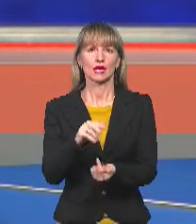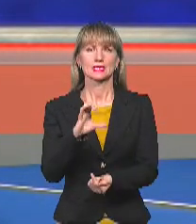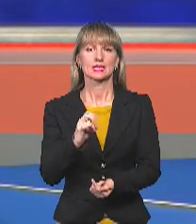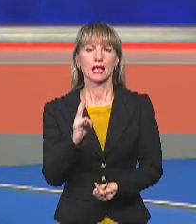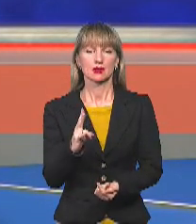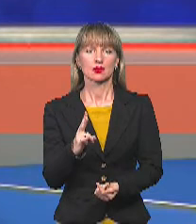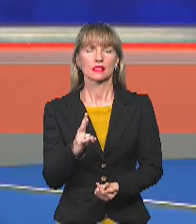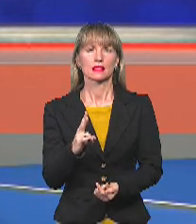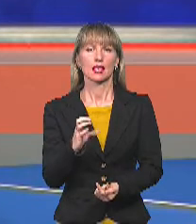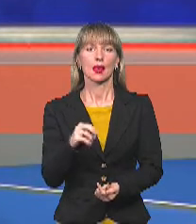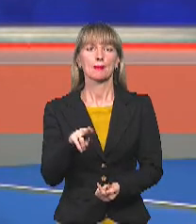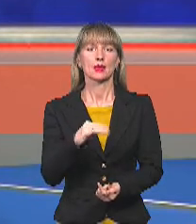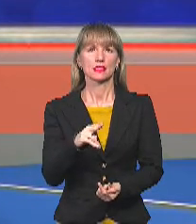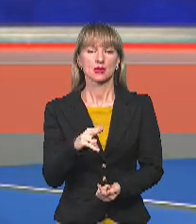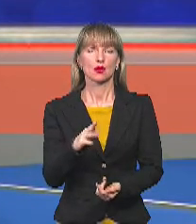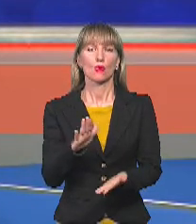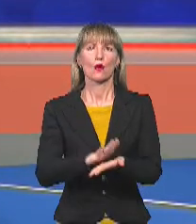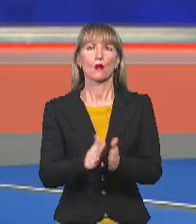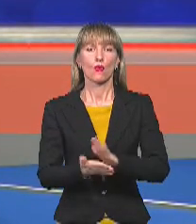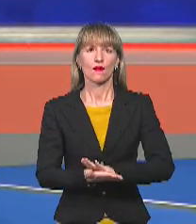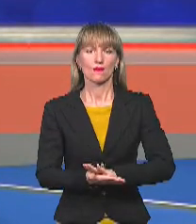санітарні, епідеміологічні та інші умови.